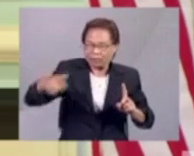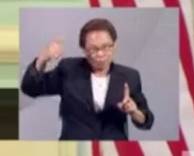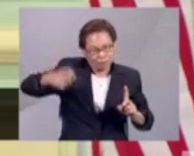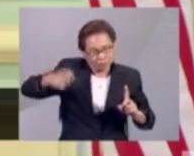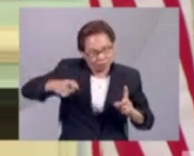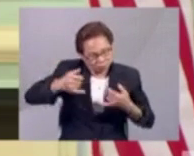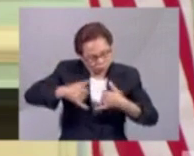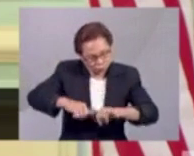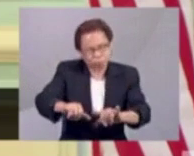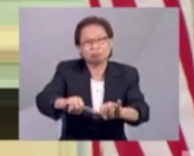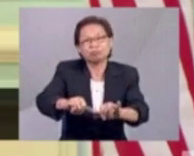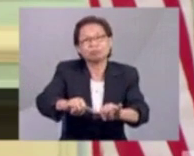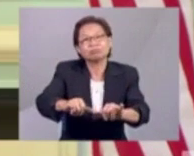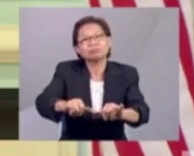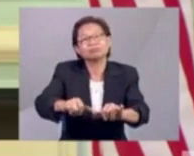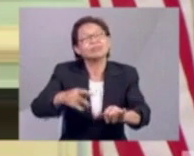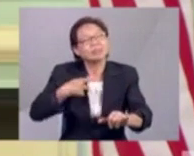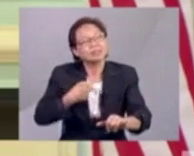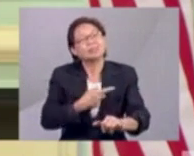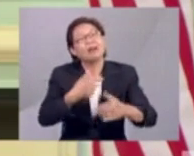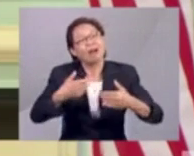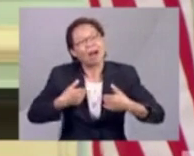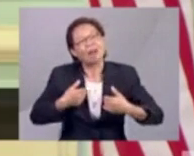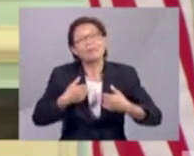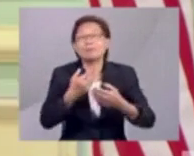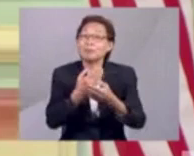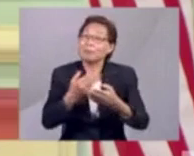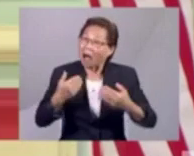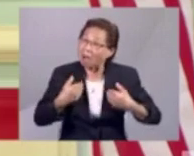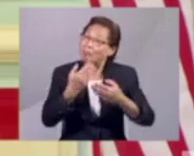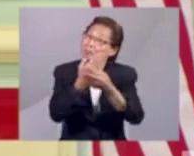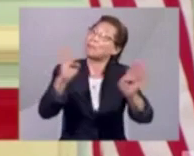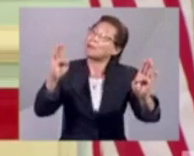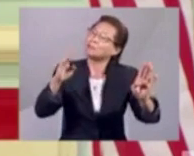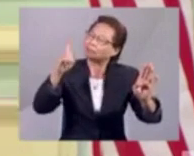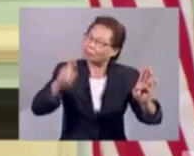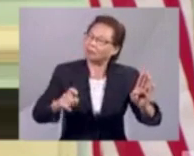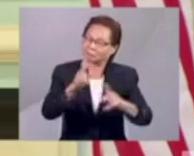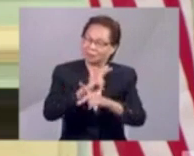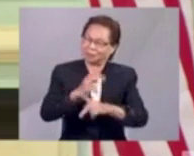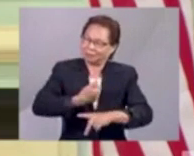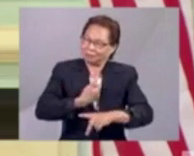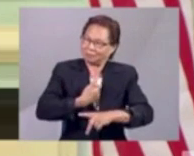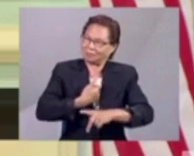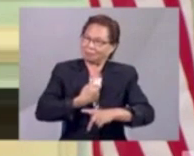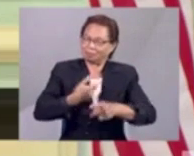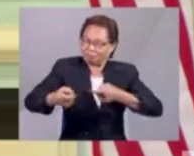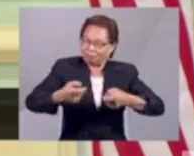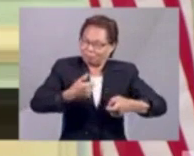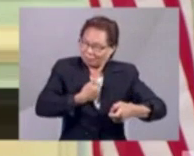kita teruskan walaupun kita mempunyai kebebasan ini. Saya percaya selepas ini